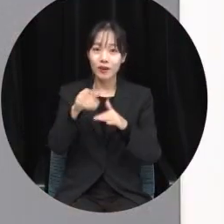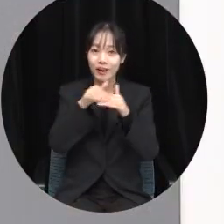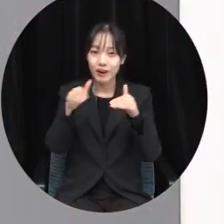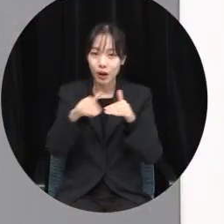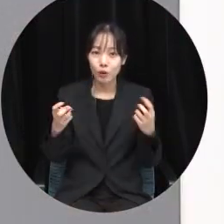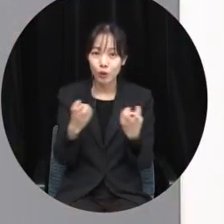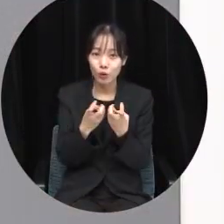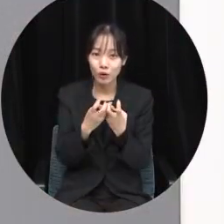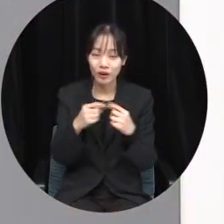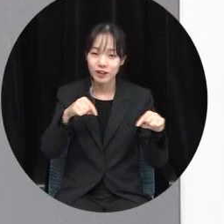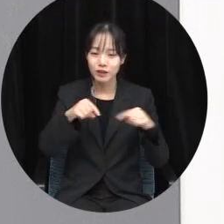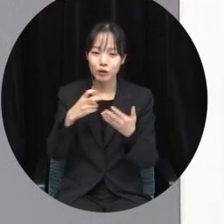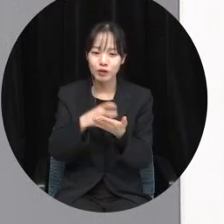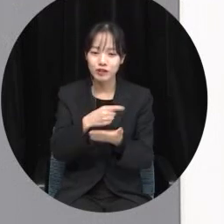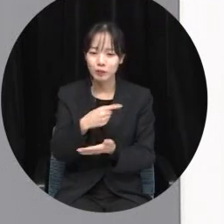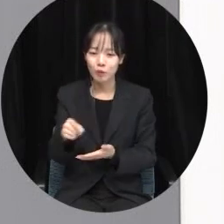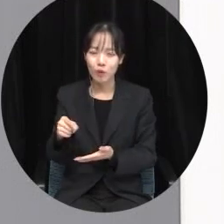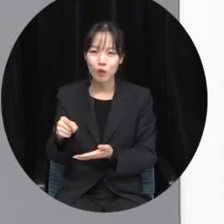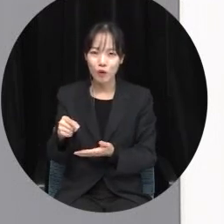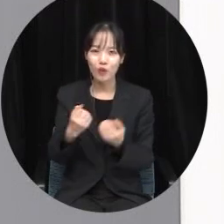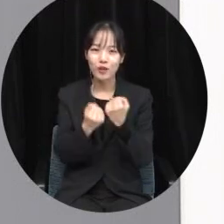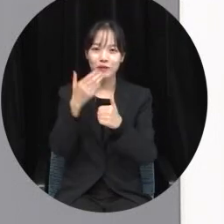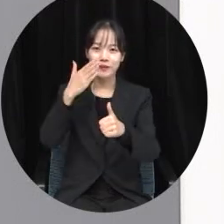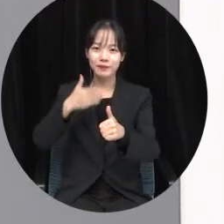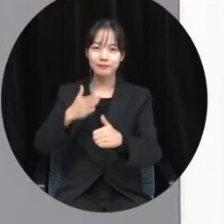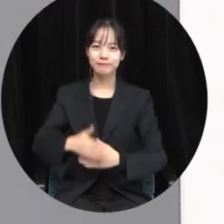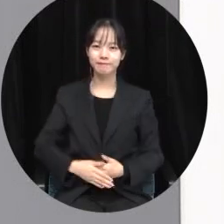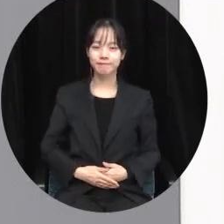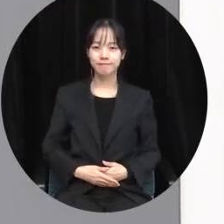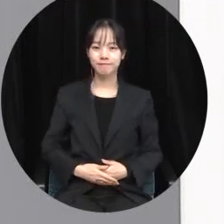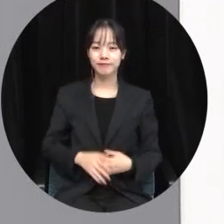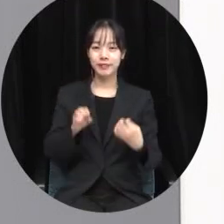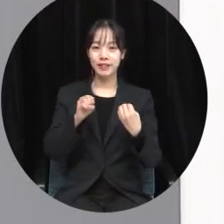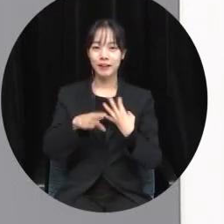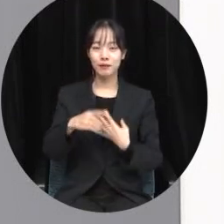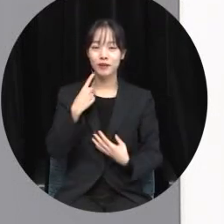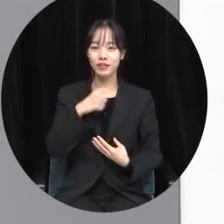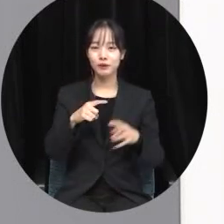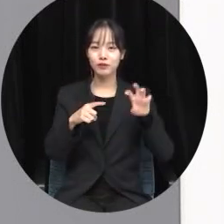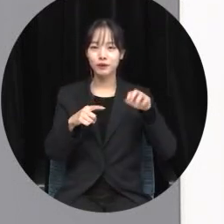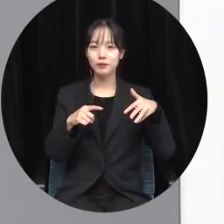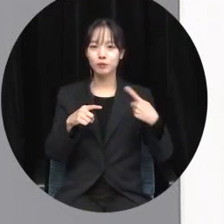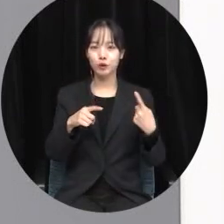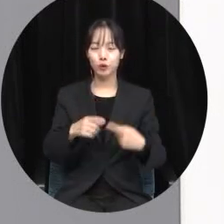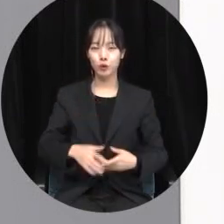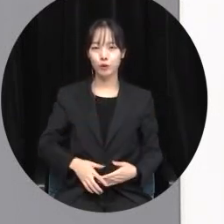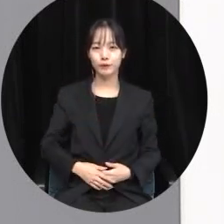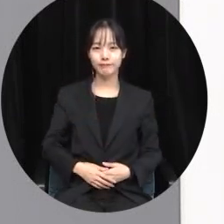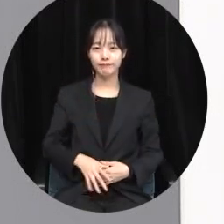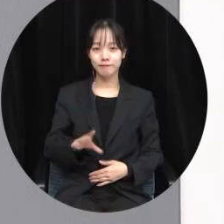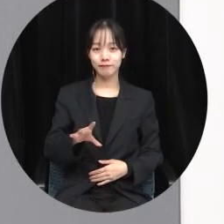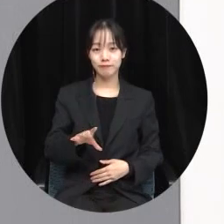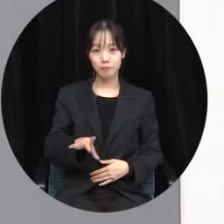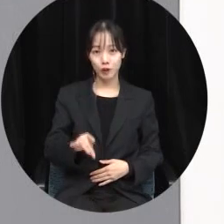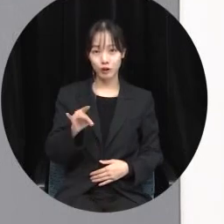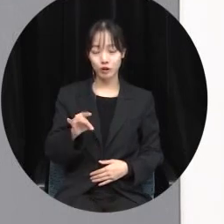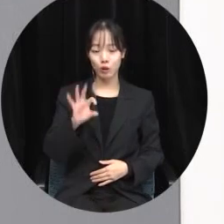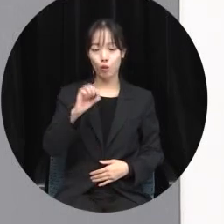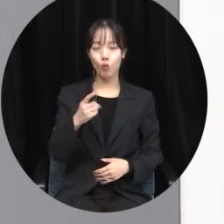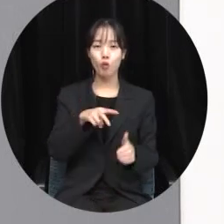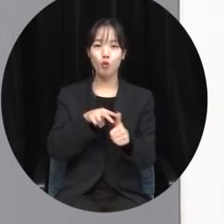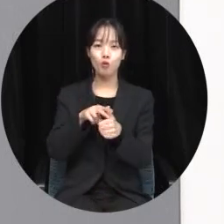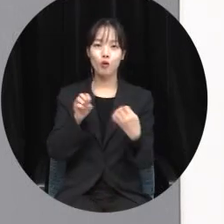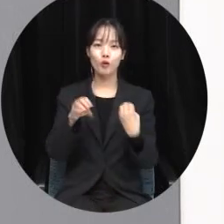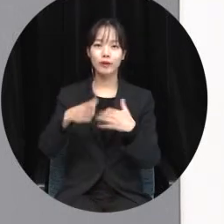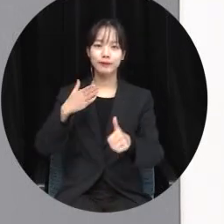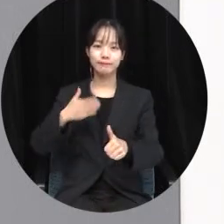실행하실 것인지 말씀해 주시기 바랍니다. 답변 시간은 1분 30초입니다. 이번에는 오경훈 후보